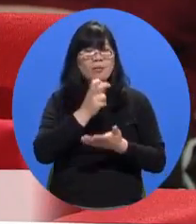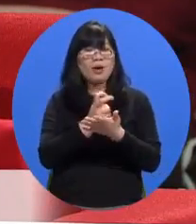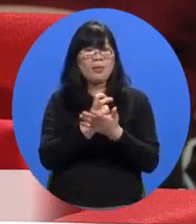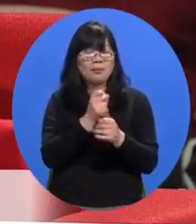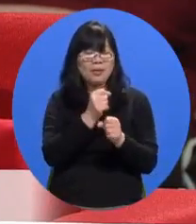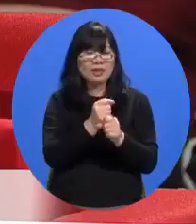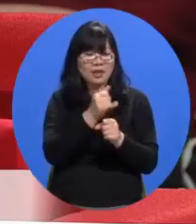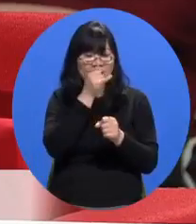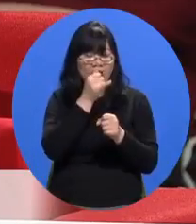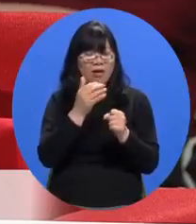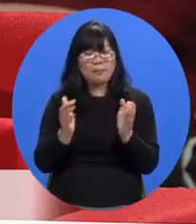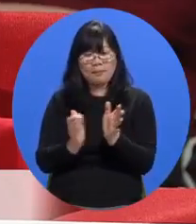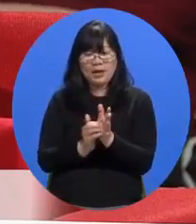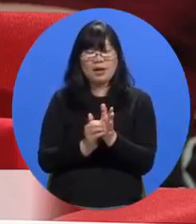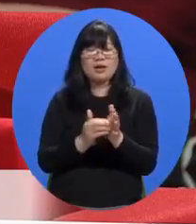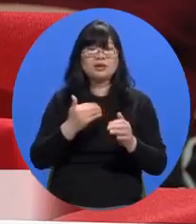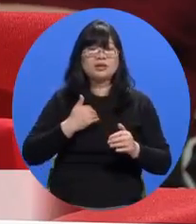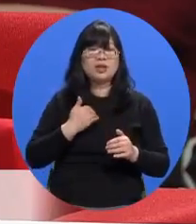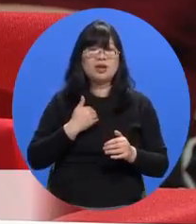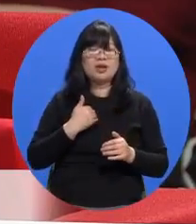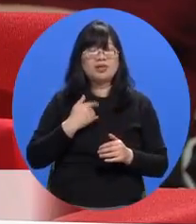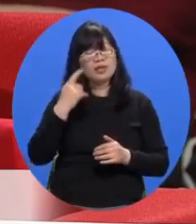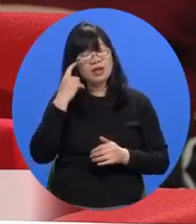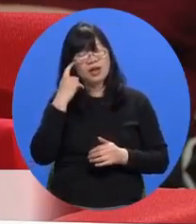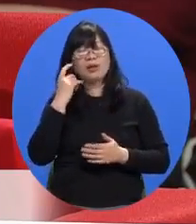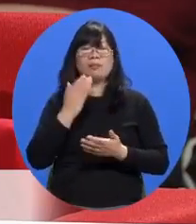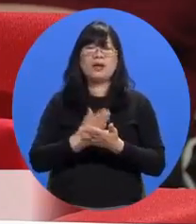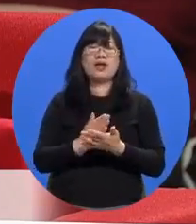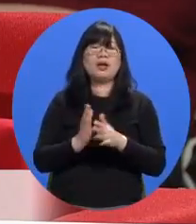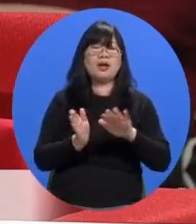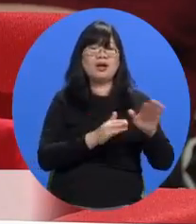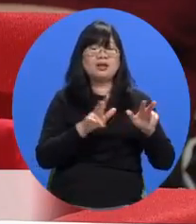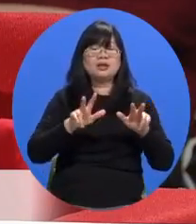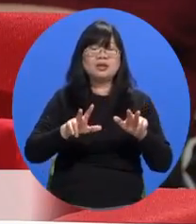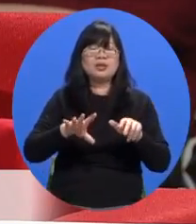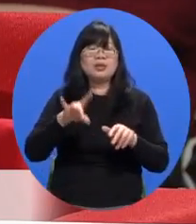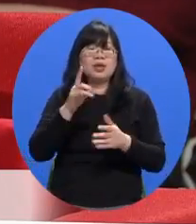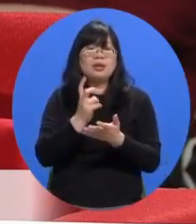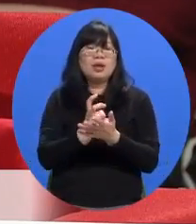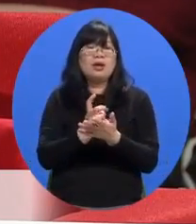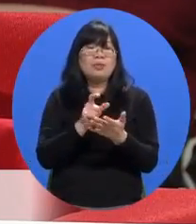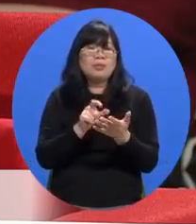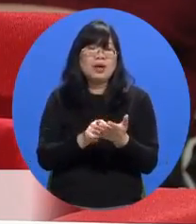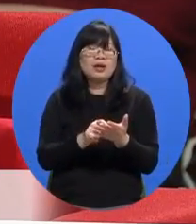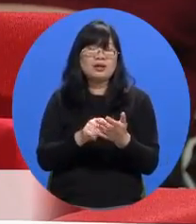법 만들었으니까 다 했다. 저는 그렇게 하는 것보다도 그러니까 네. 지금 일단 법제화는